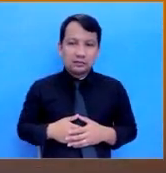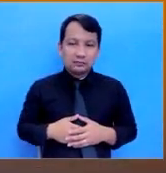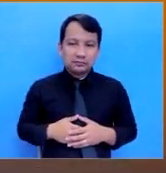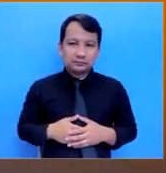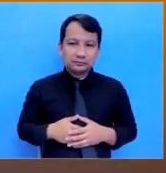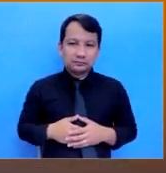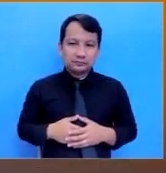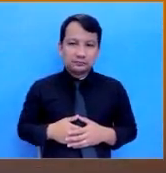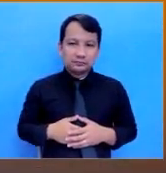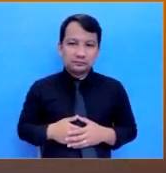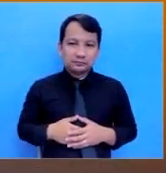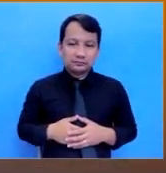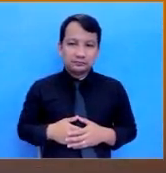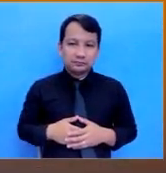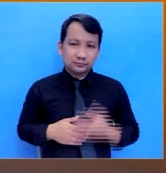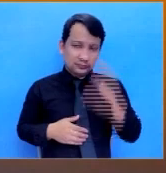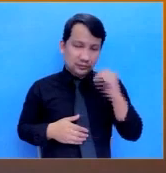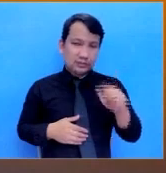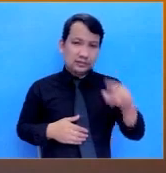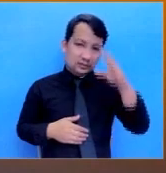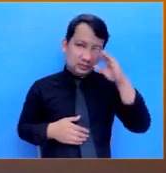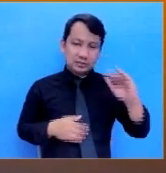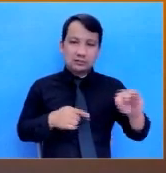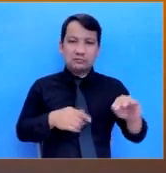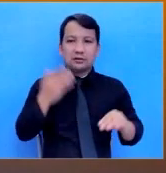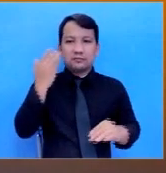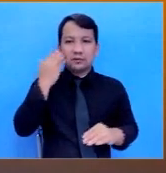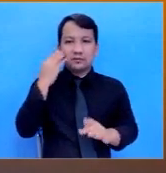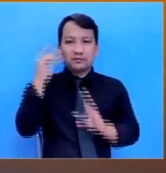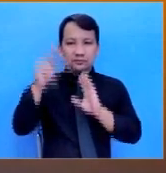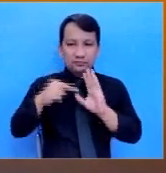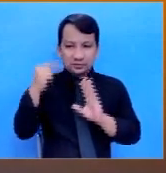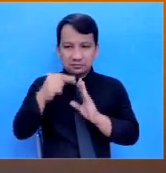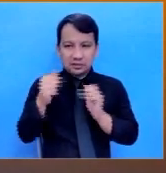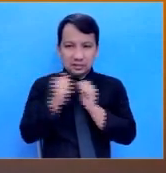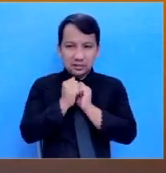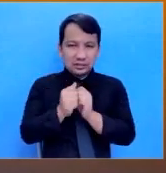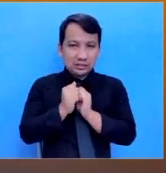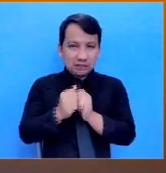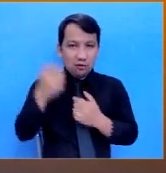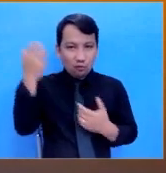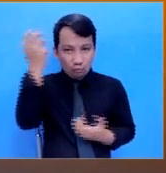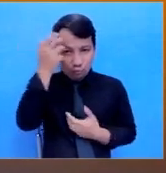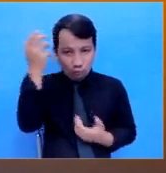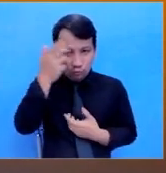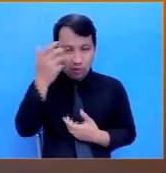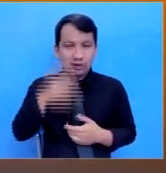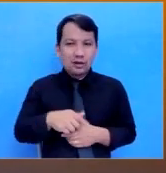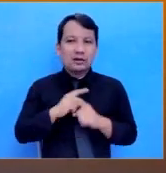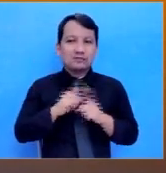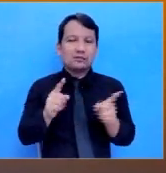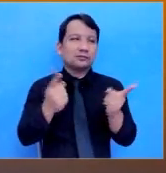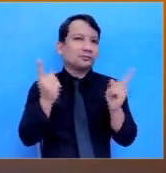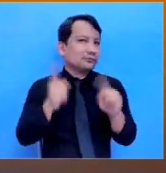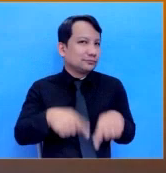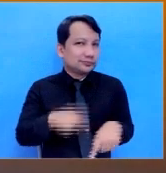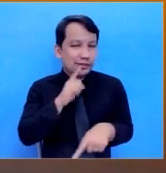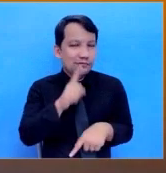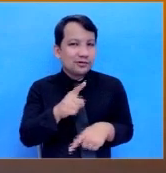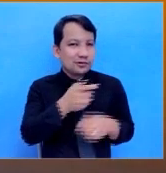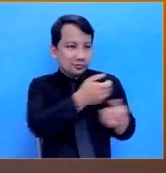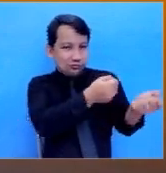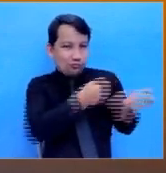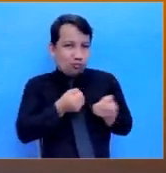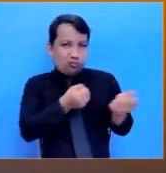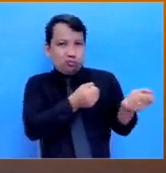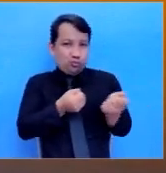Gusto lang sana ng lalaking yan na gumawa ng viral video kasama ang orangutan. Pero higit pa dyan ang napala niya nang bigla siyang hawakan